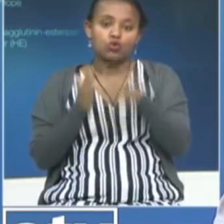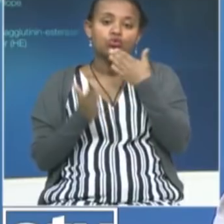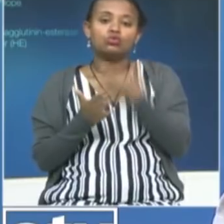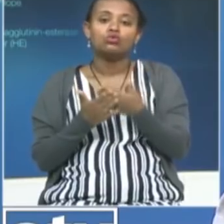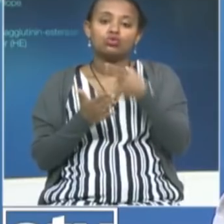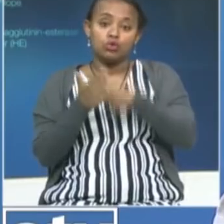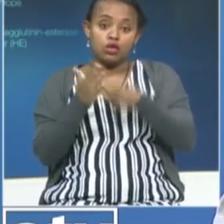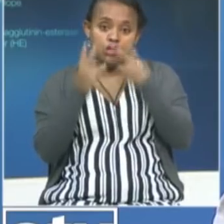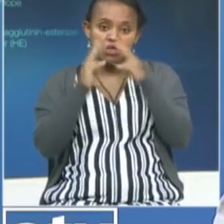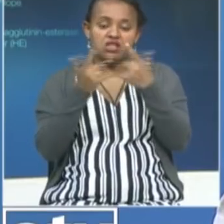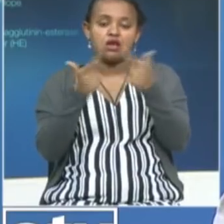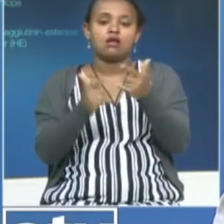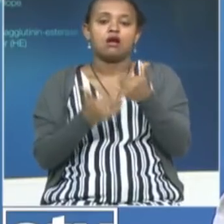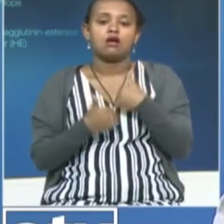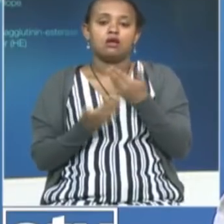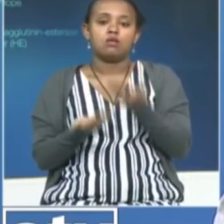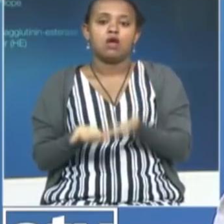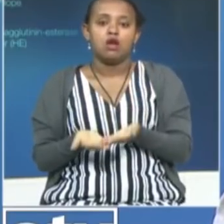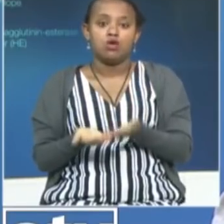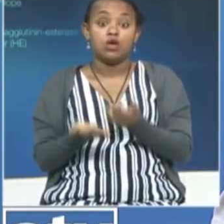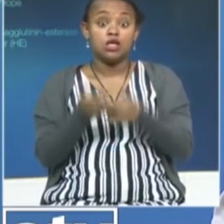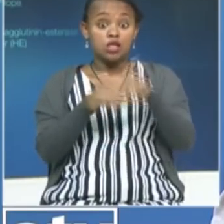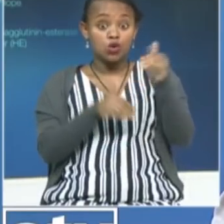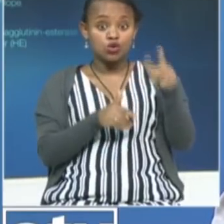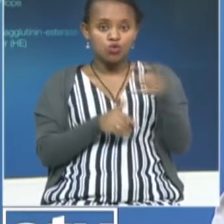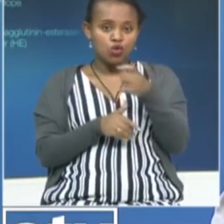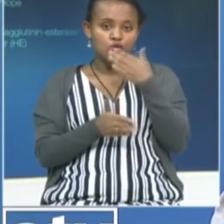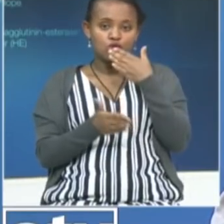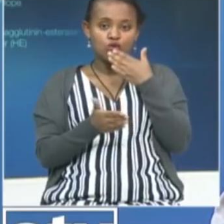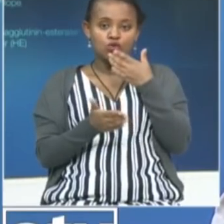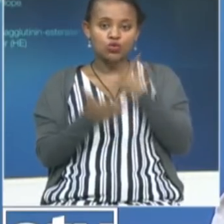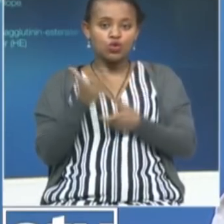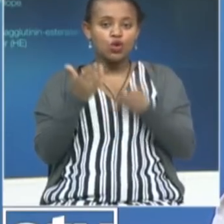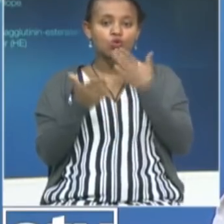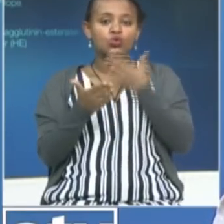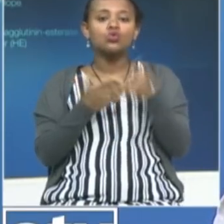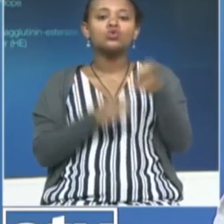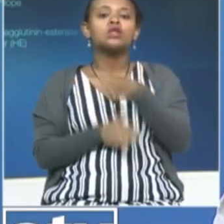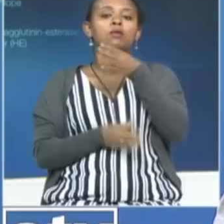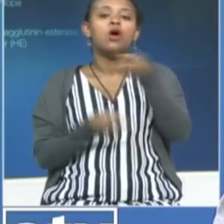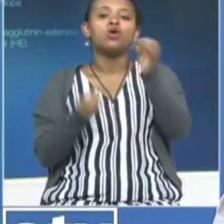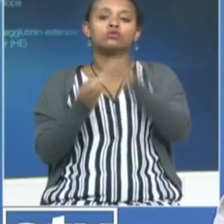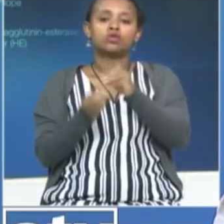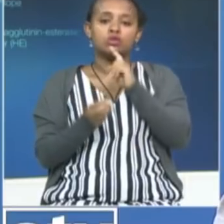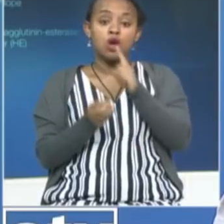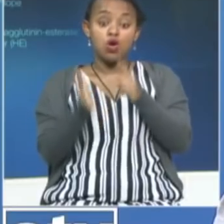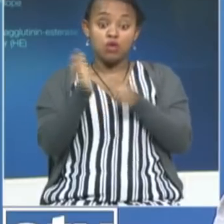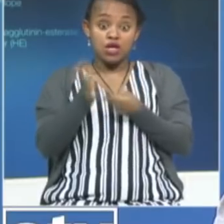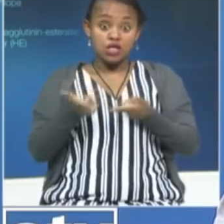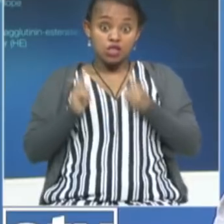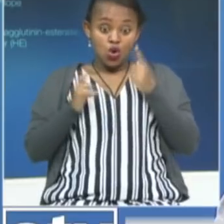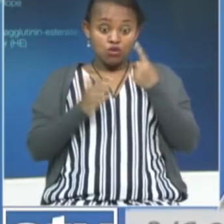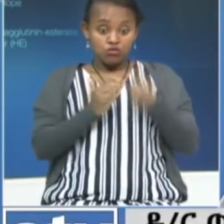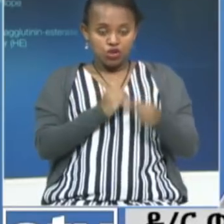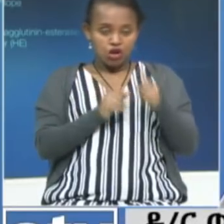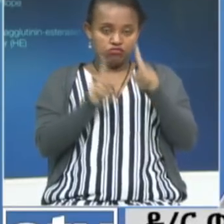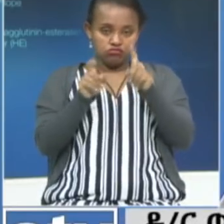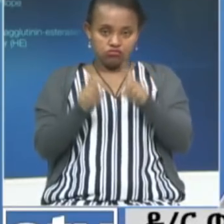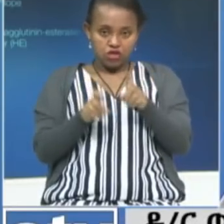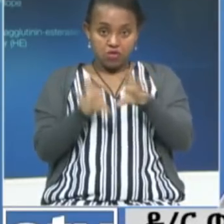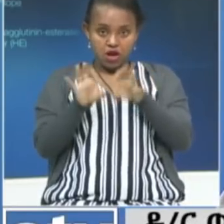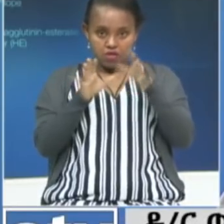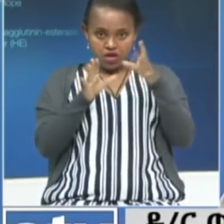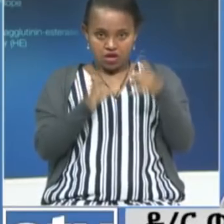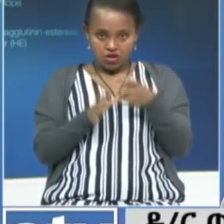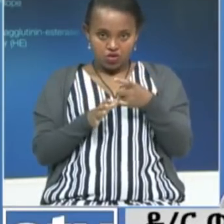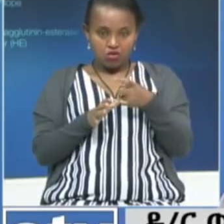ውጤት የማሳየት አጋጣሚ አለው። ከዛ ውጪ በሆነበት ውጤቱ ጥሩ ስለማይሆንም ጭምር ነውና ምልክት ሲኖር ብቻ ምርመራው የሚደረግ ካልሆነ